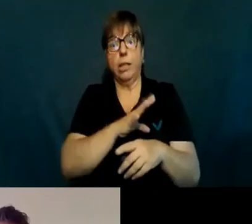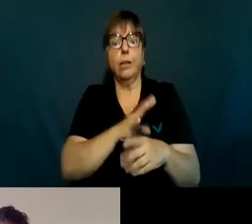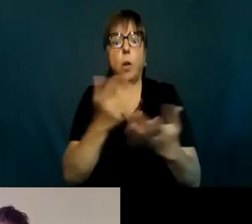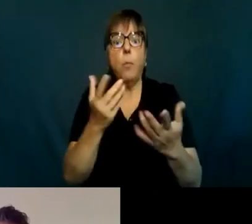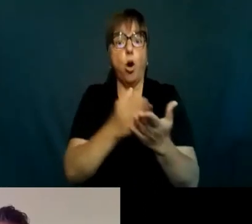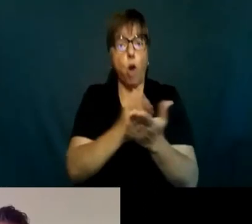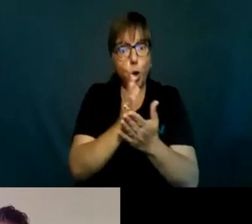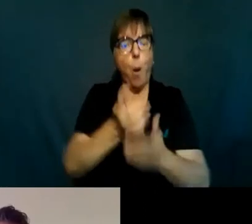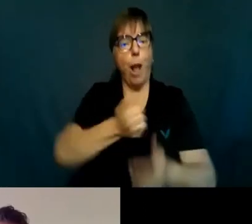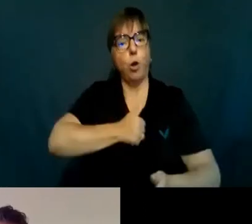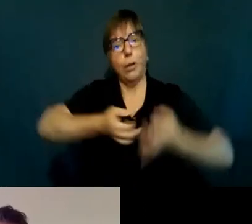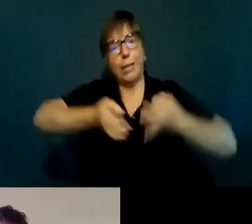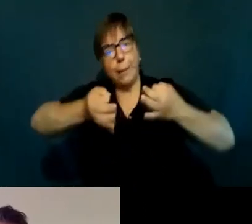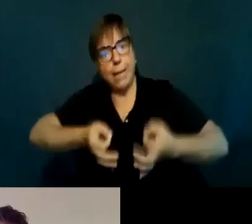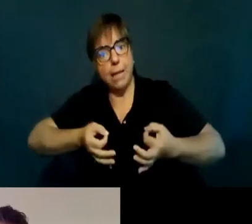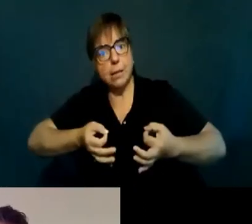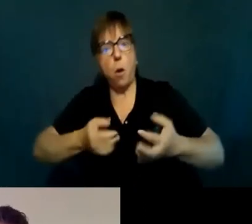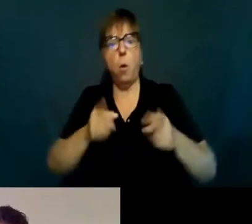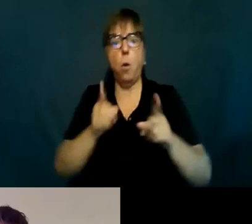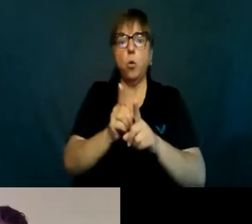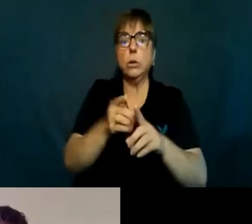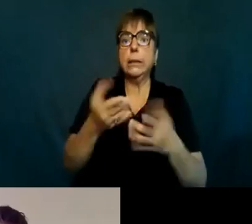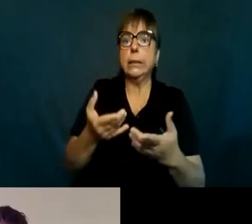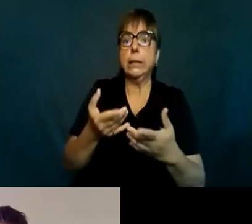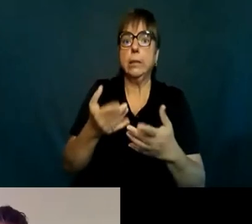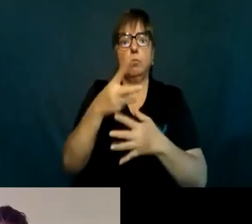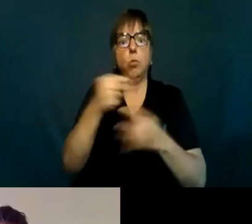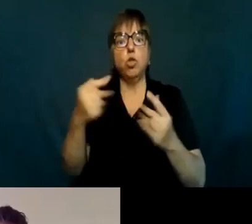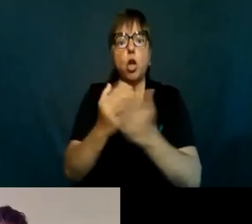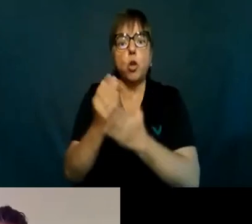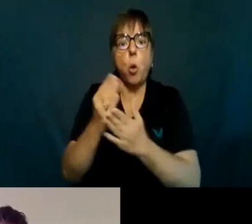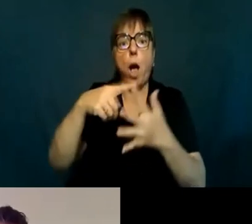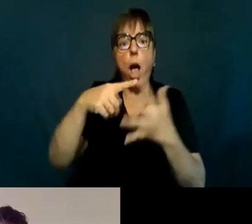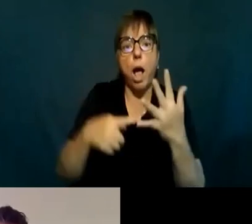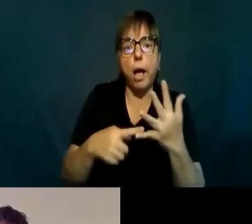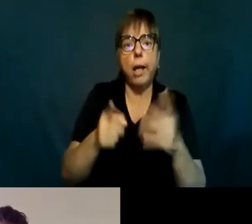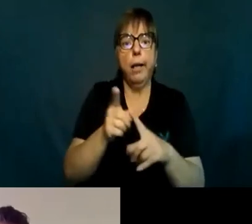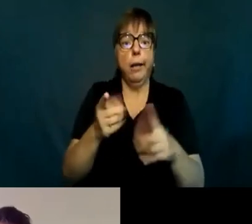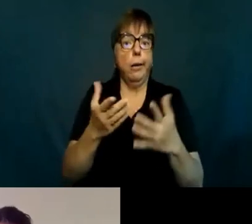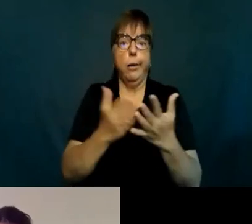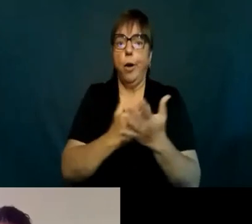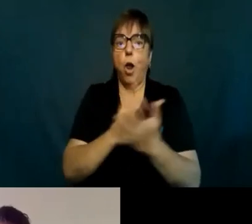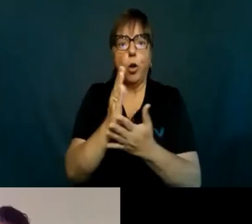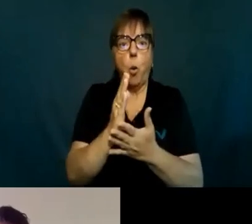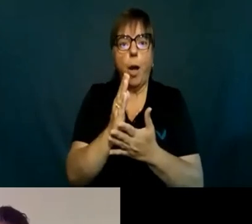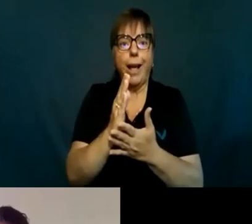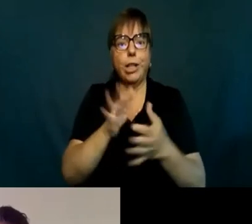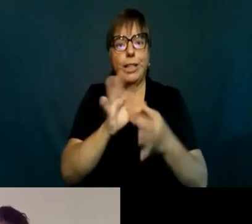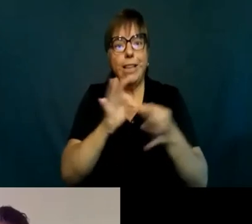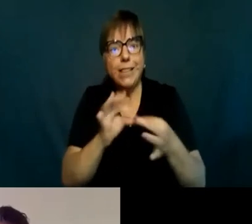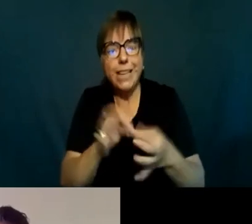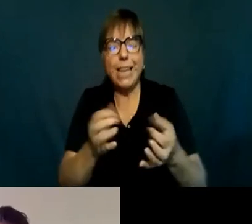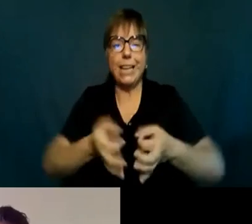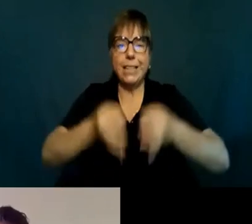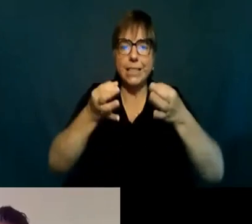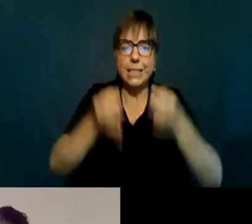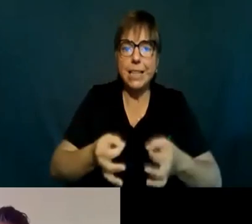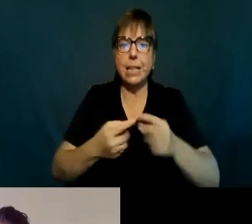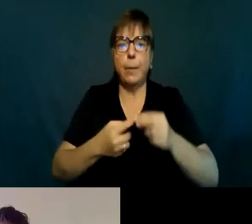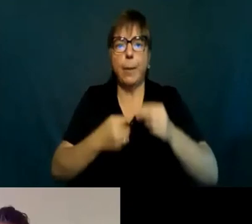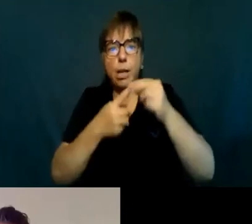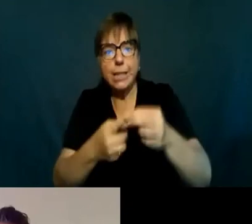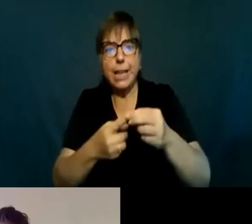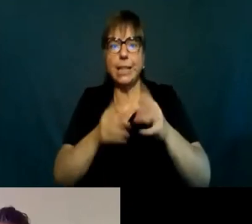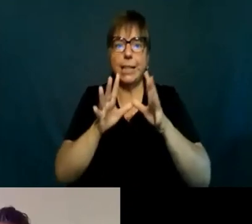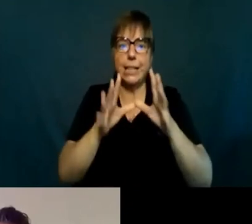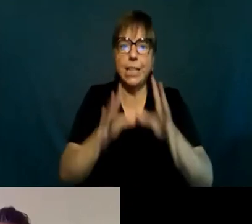droit à l'autodétermination et plusieurs droits qui s'y rattachent. On peut penser au droit de définir et d'établir des priorités et des stratégies en matière d